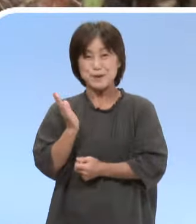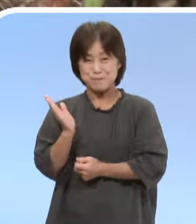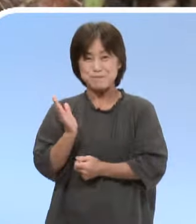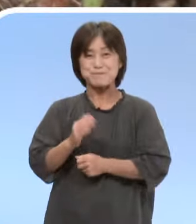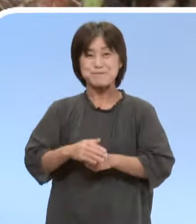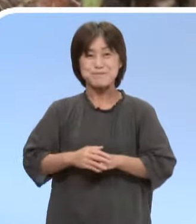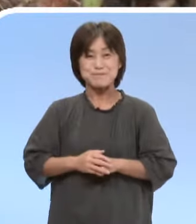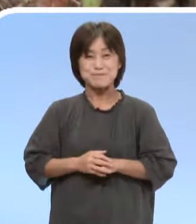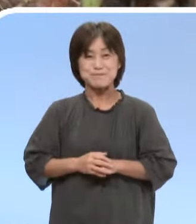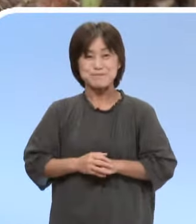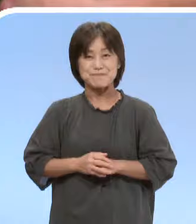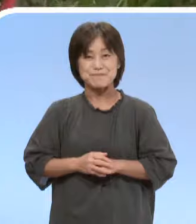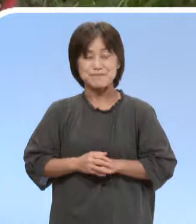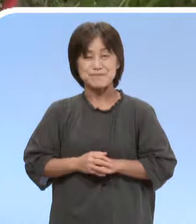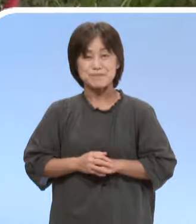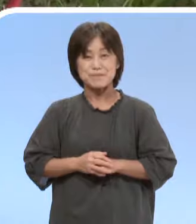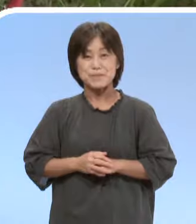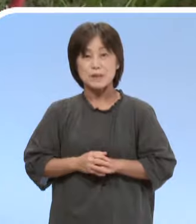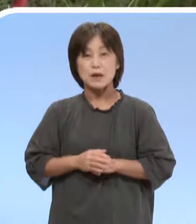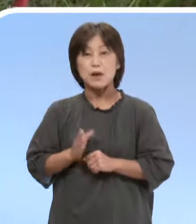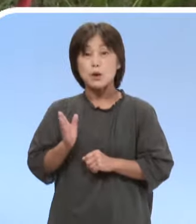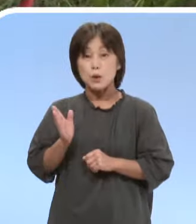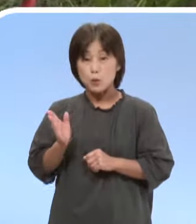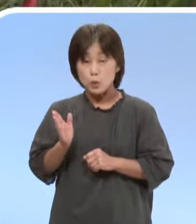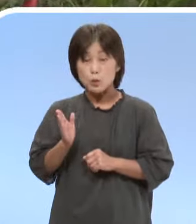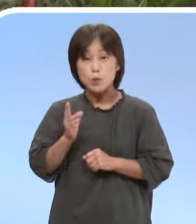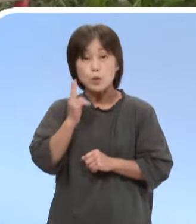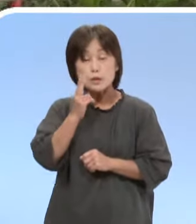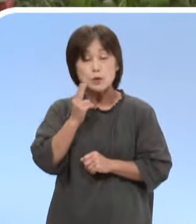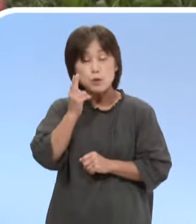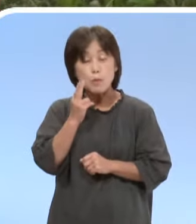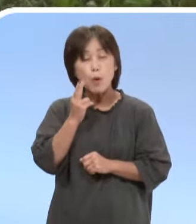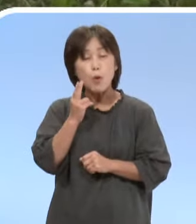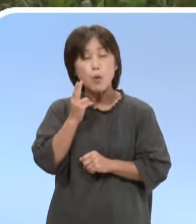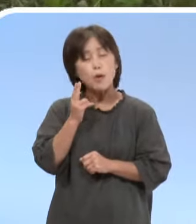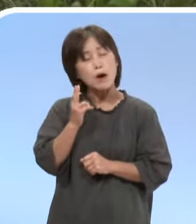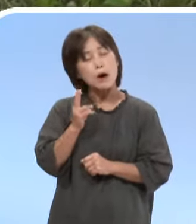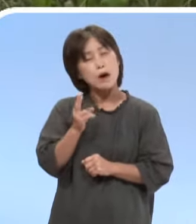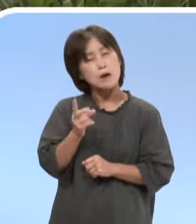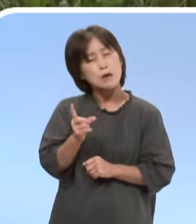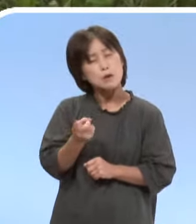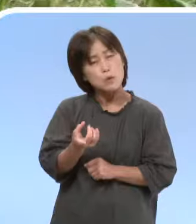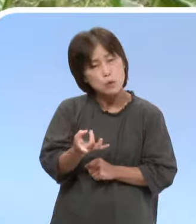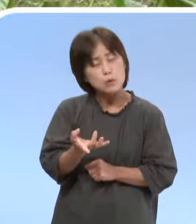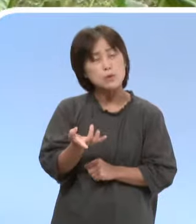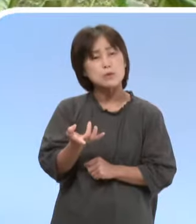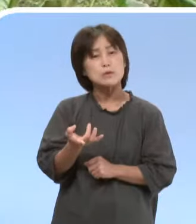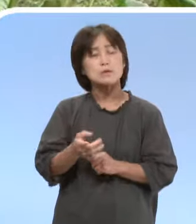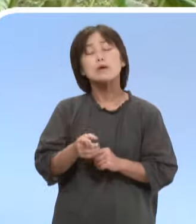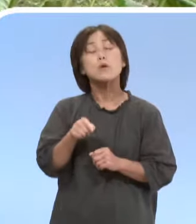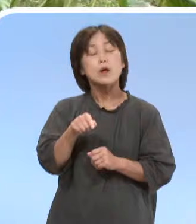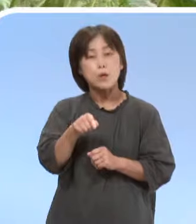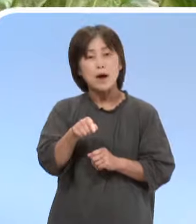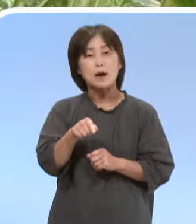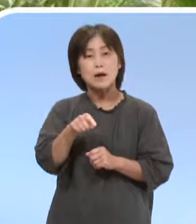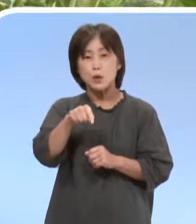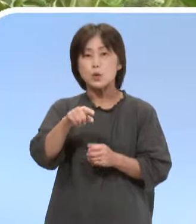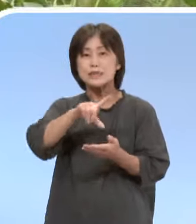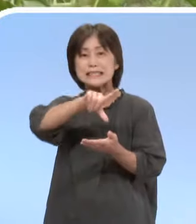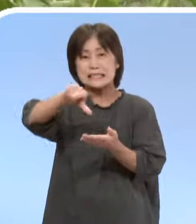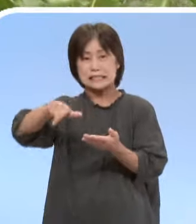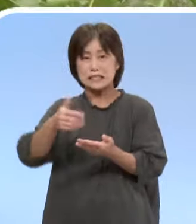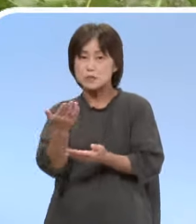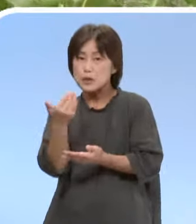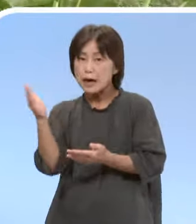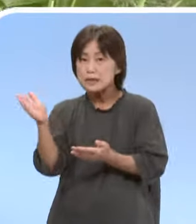派な里芋が。 このね、絹、はい、里芋っていうのは どういった里芋になるんですか。 あ、この里芋はこの